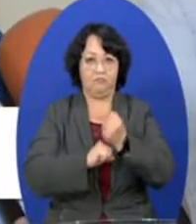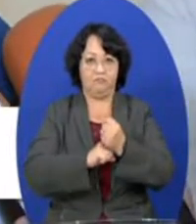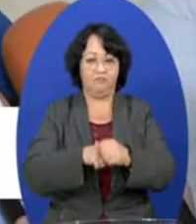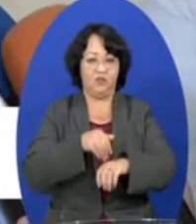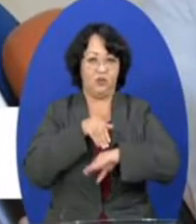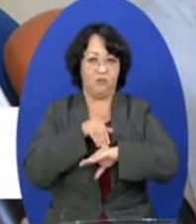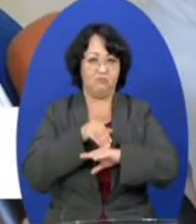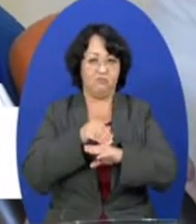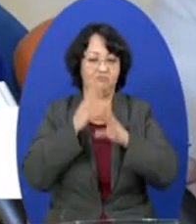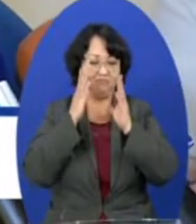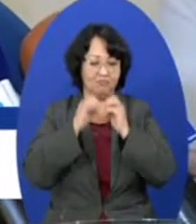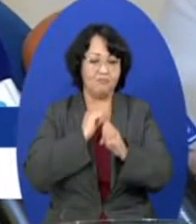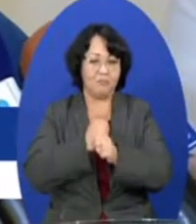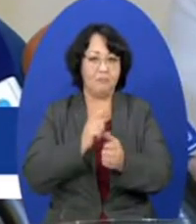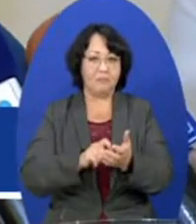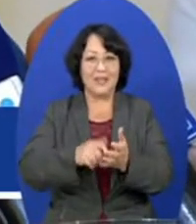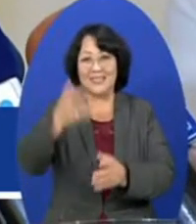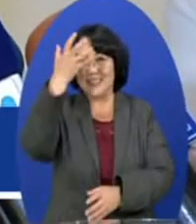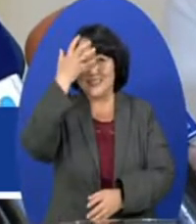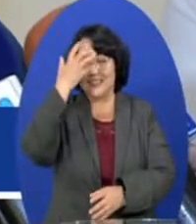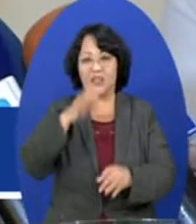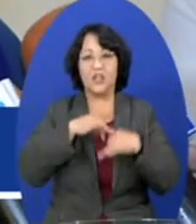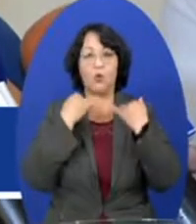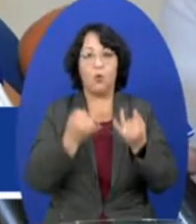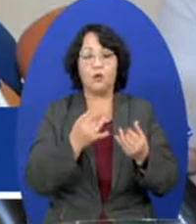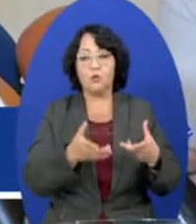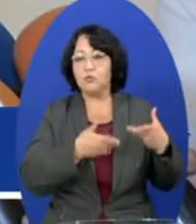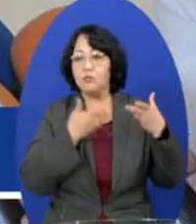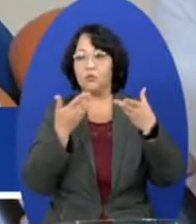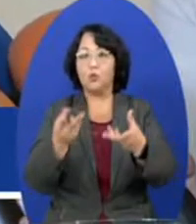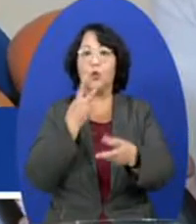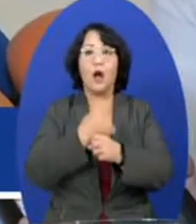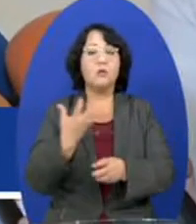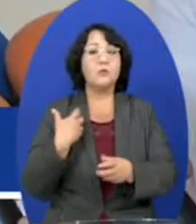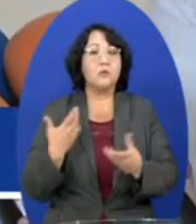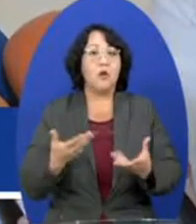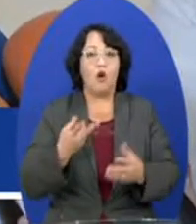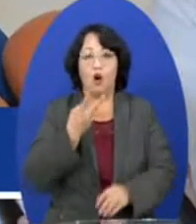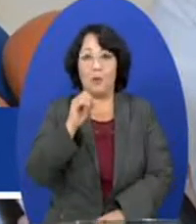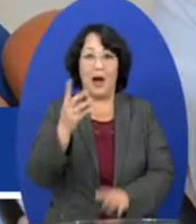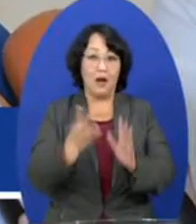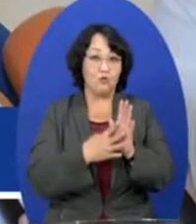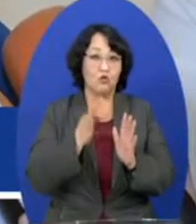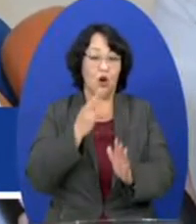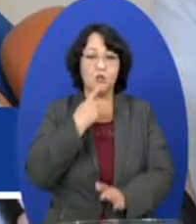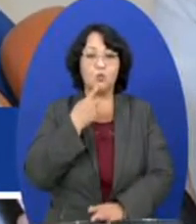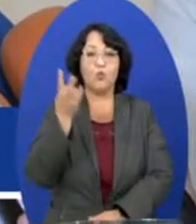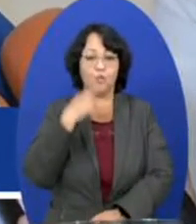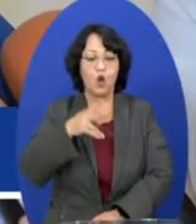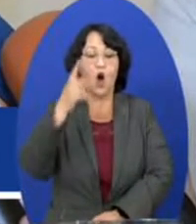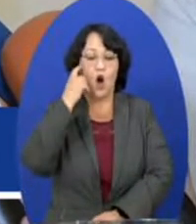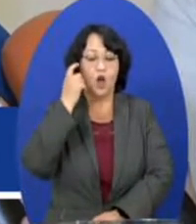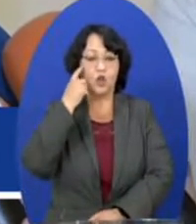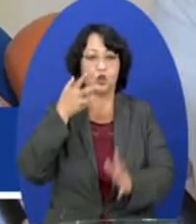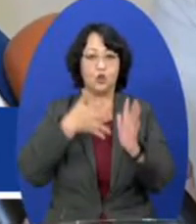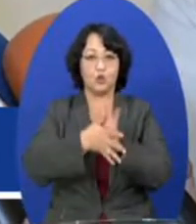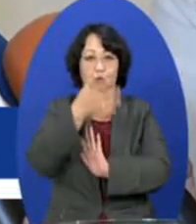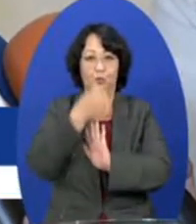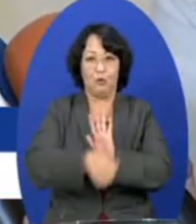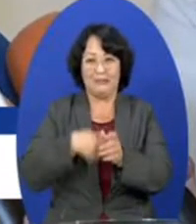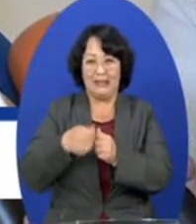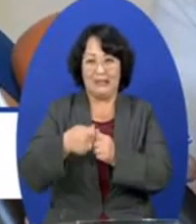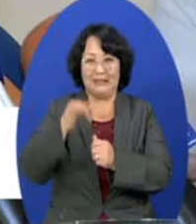чиглэлрүүл явах гэсэн. Засгийн газарт улсын хурлаас ямар үүрэг чиглэл өгч байна гэхээр за 2019 онд бол хүнд байгааг ойлгож байна. Төсвийн албад л өндөр гарахаар